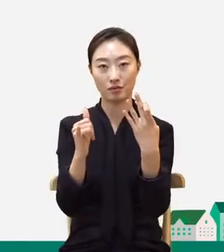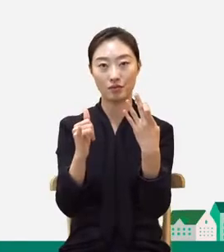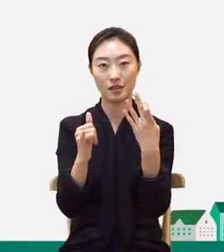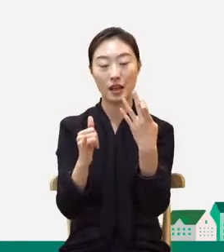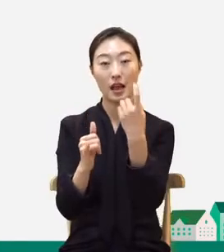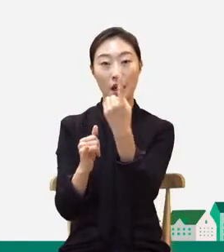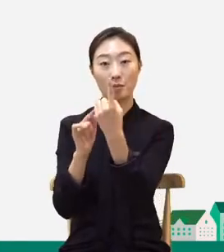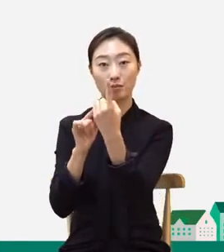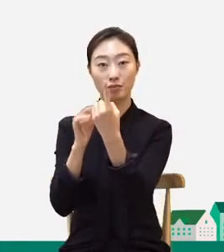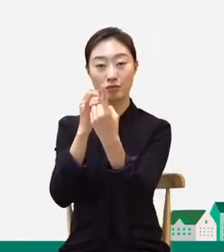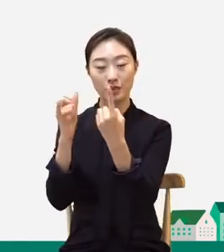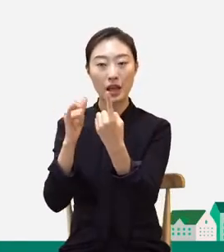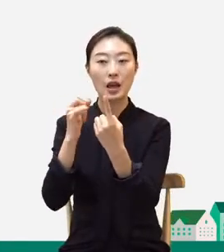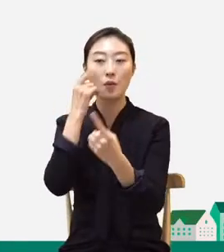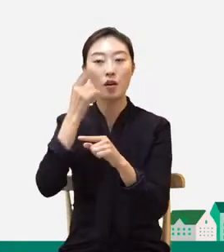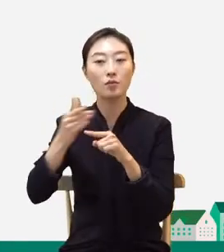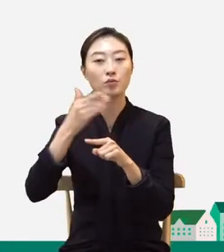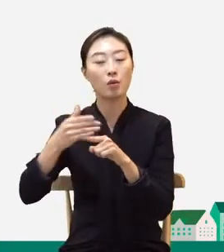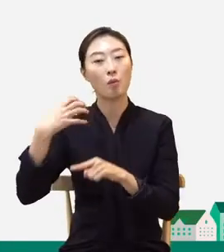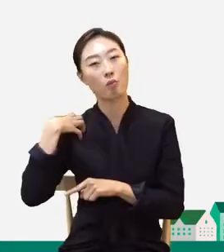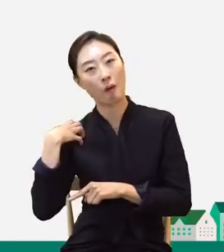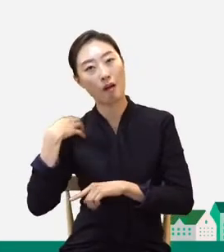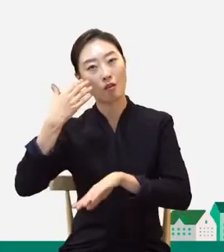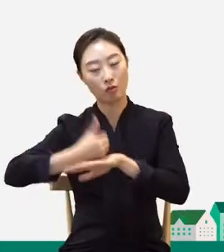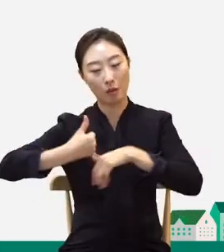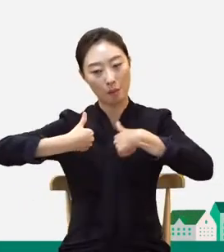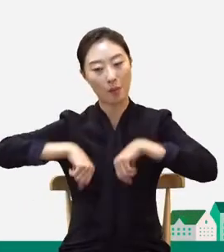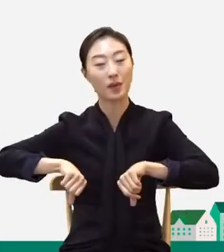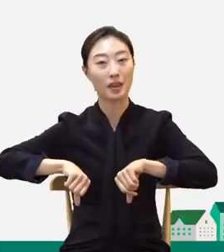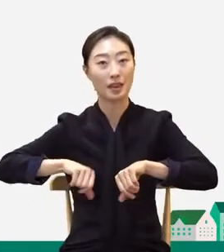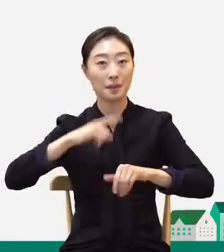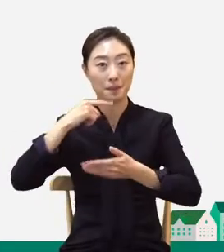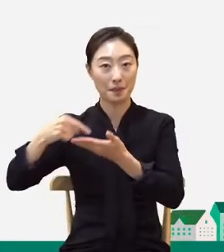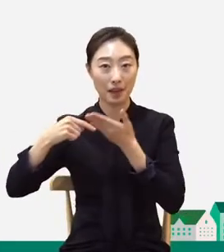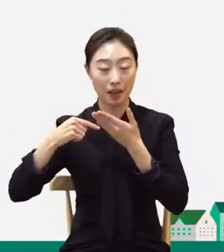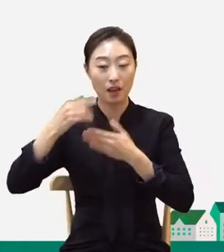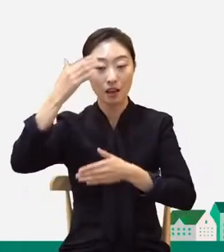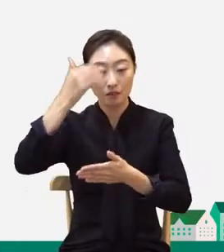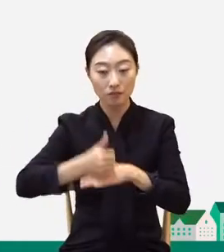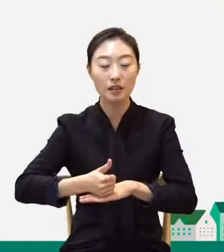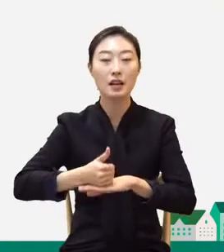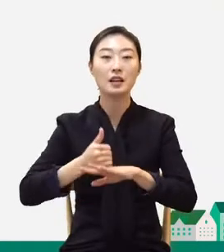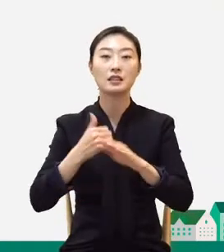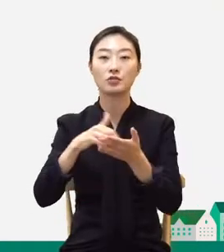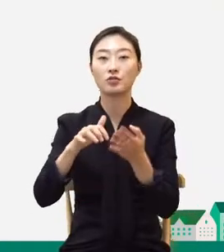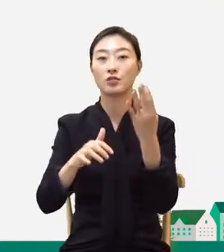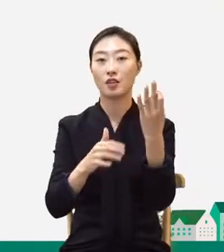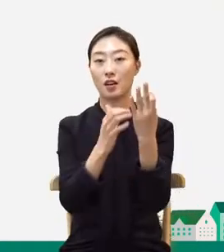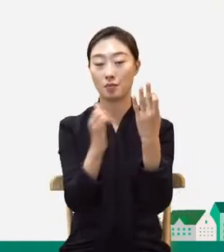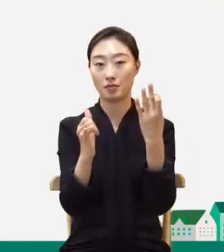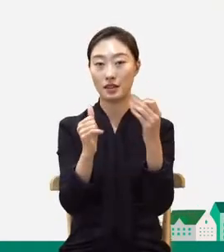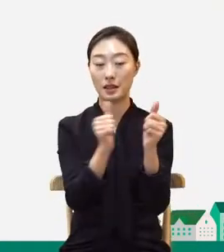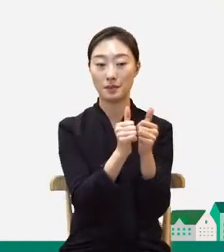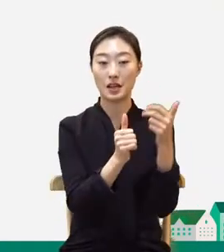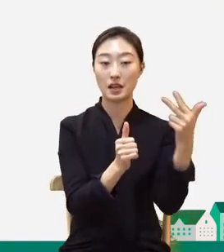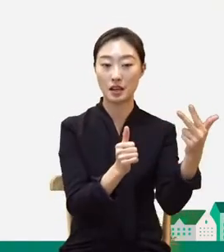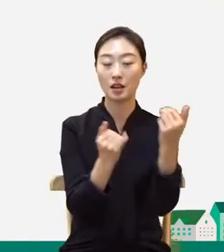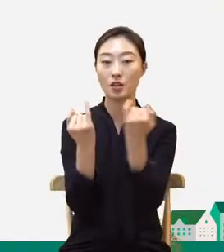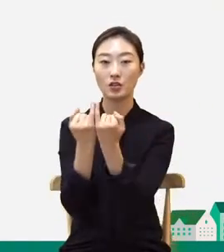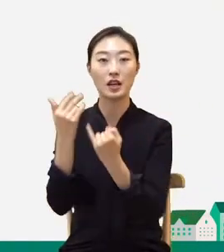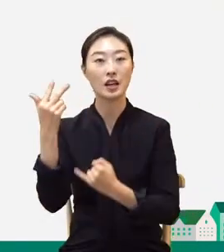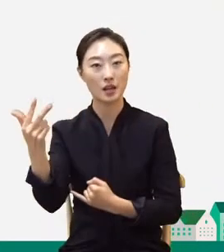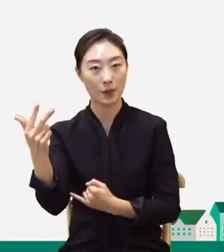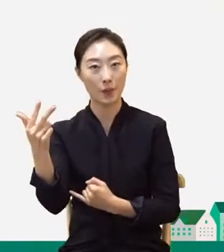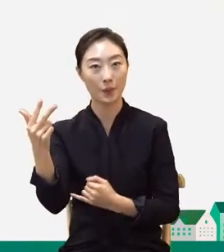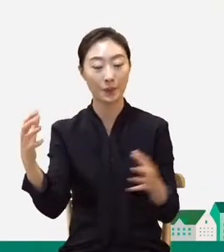분이 임대료의 부담 때문에 중도 포기를 하셨어요. 그래서 지금 현재 14분이 계시고요. 남자분이 7분, 여자분이